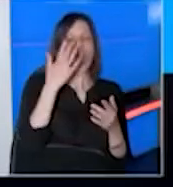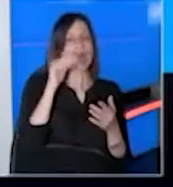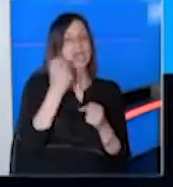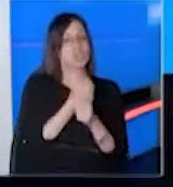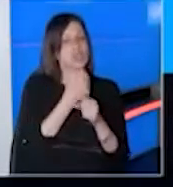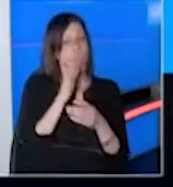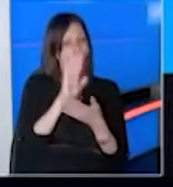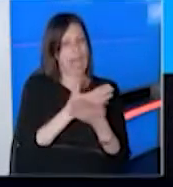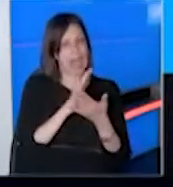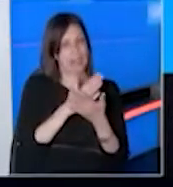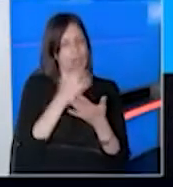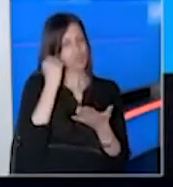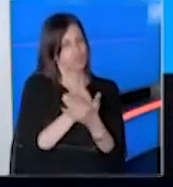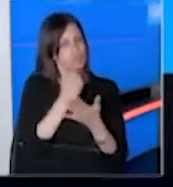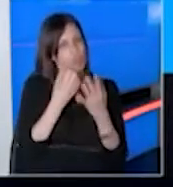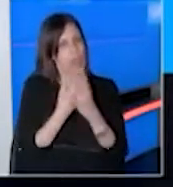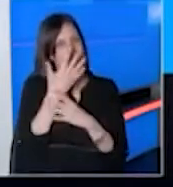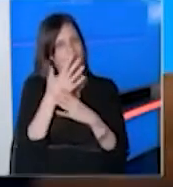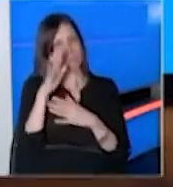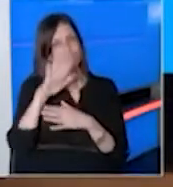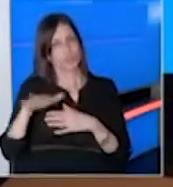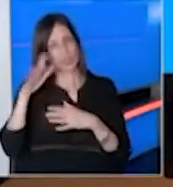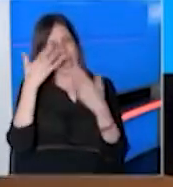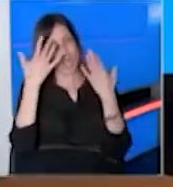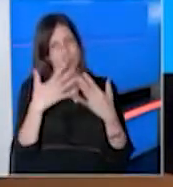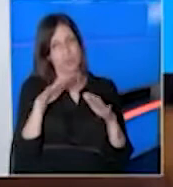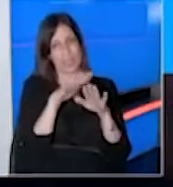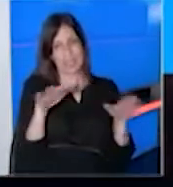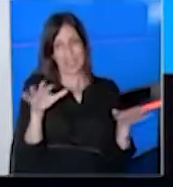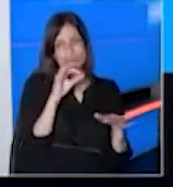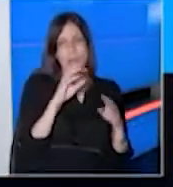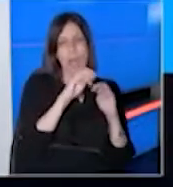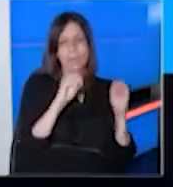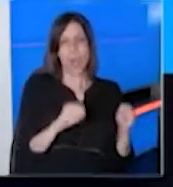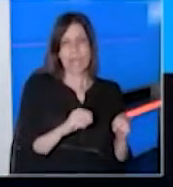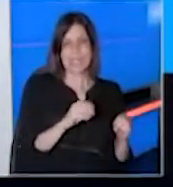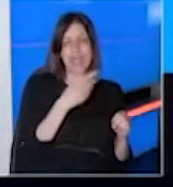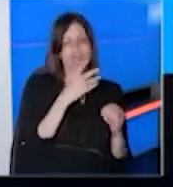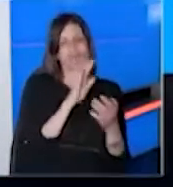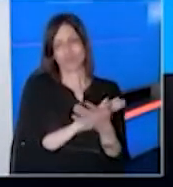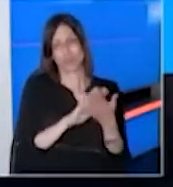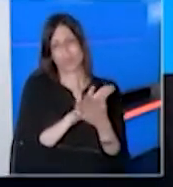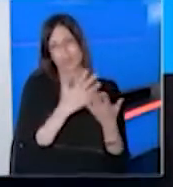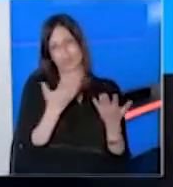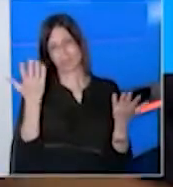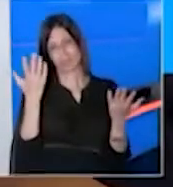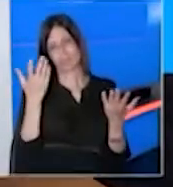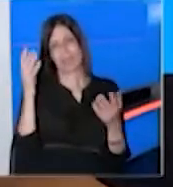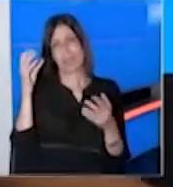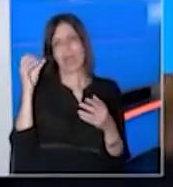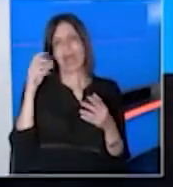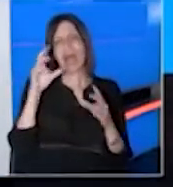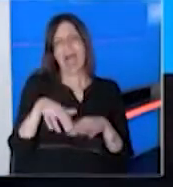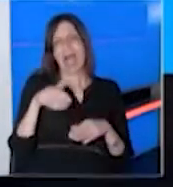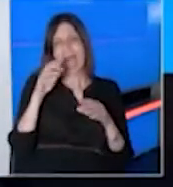בוותמל, כן. אישרו להקים שכונה ביוקנעם על חשבון קרקעות עם מועצה אזורית מגידו, נדה, שום דבר, מדברים ללמפה, חקלאות שמש.